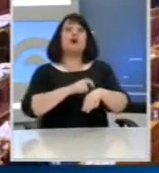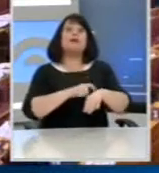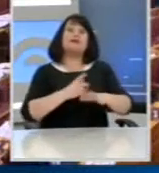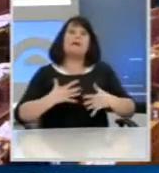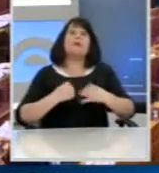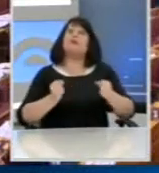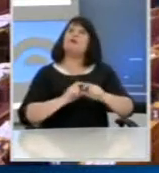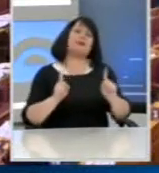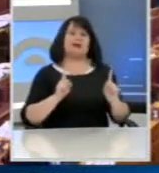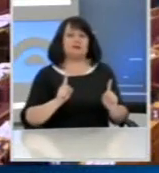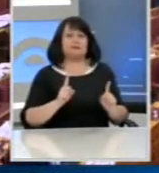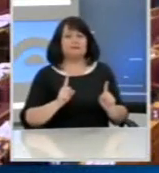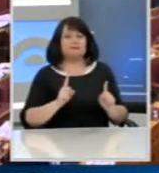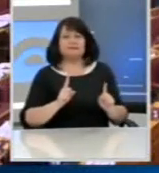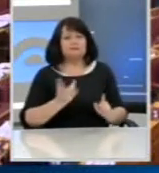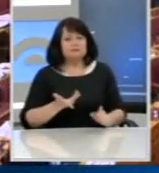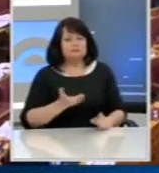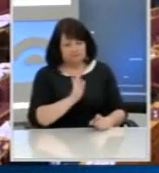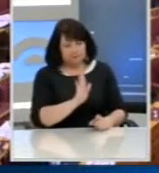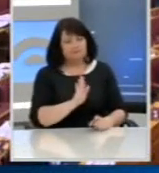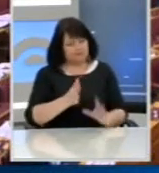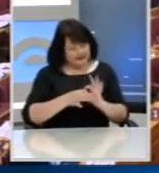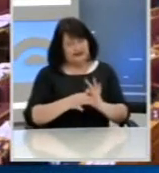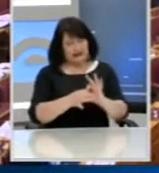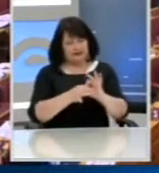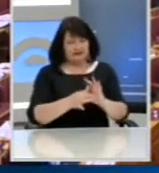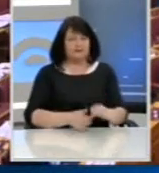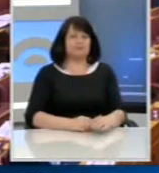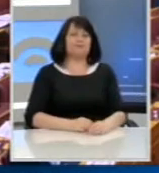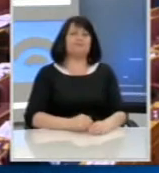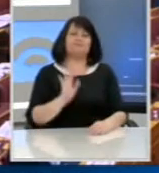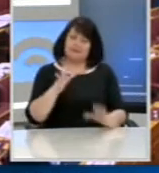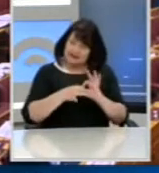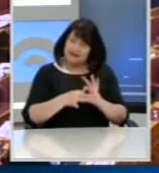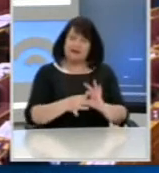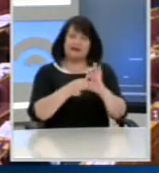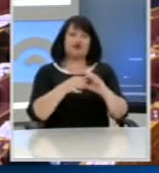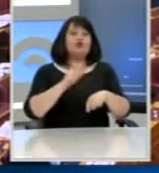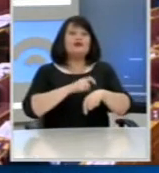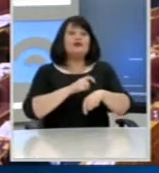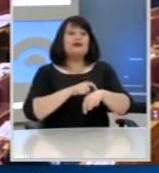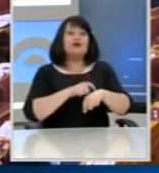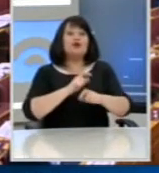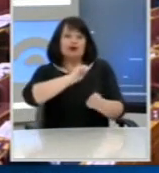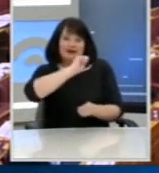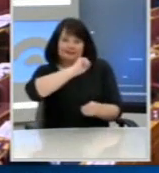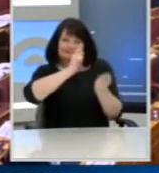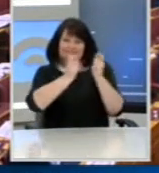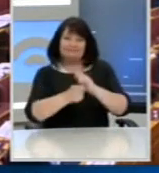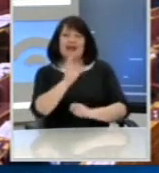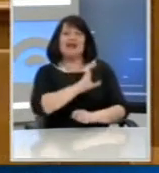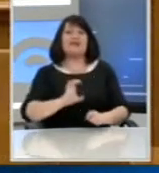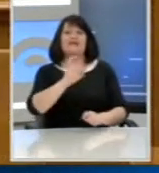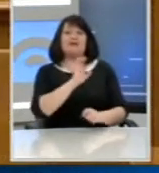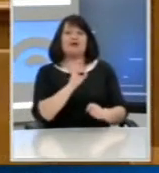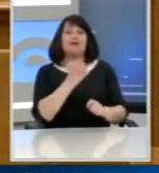Μην εξεγείρεστε τώρα. Κύριε Πρόεδρε, συνεχίστε. Συνεχίζω, κύριε Πρόεδρε, γιατί την ώρα που πράγματι αλλάζει η Ευρώπη και ασχολούμαστε με σοβαρά θέματα